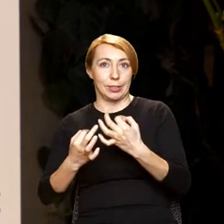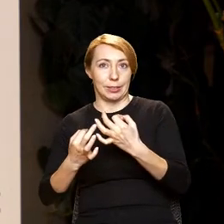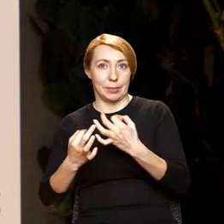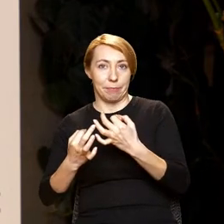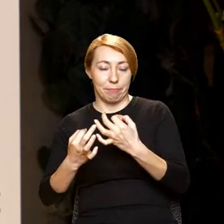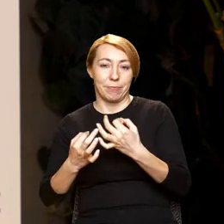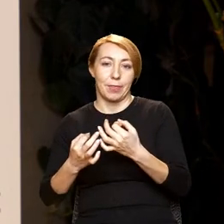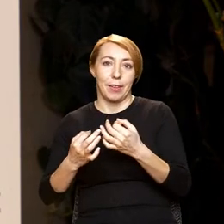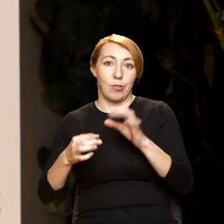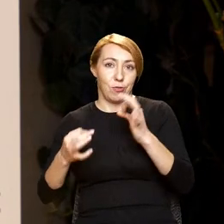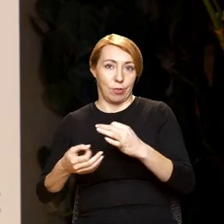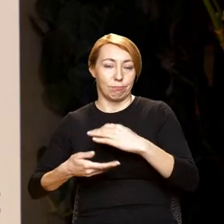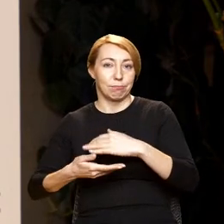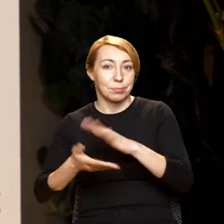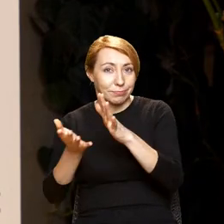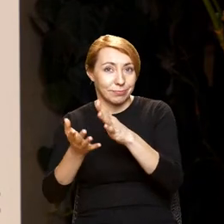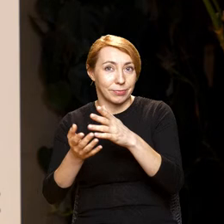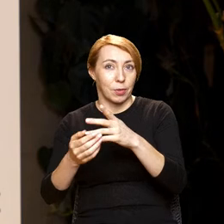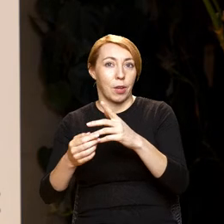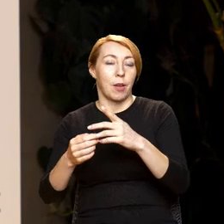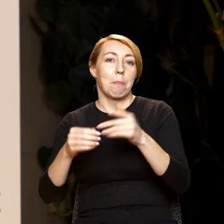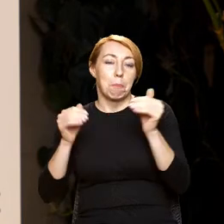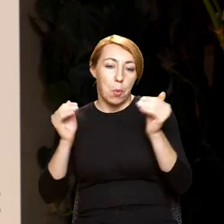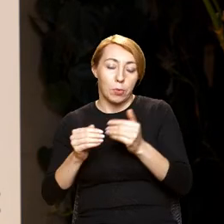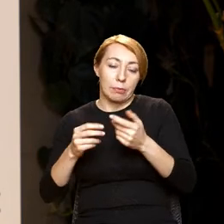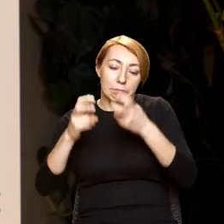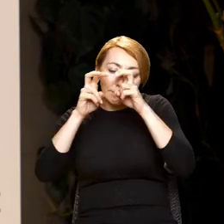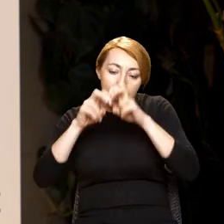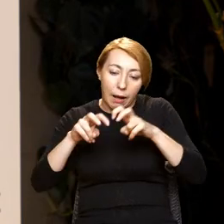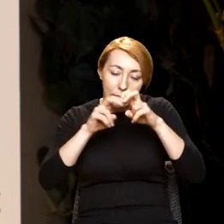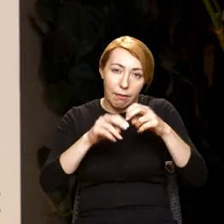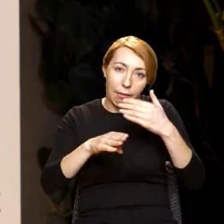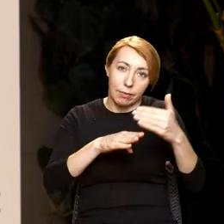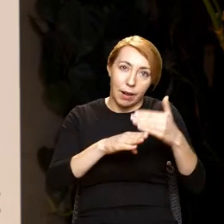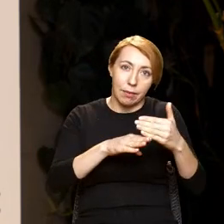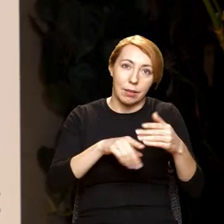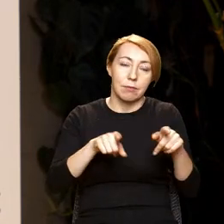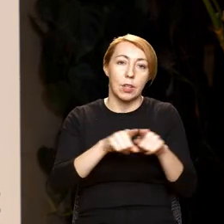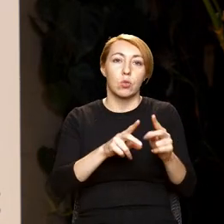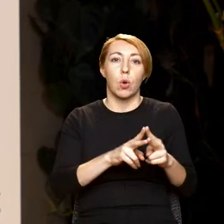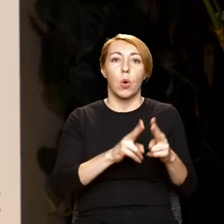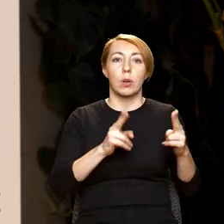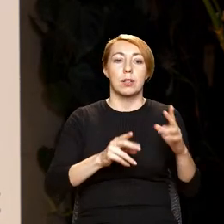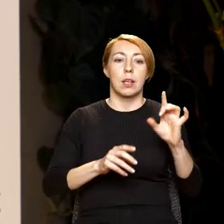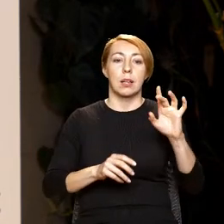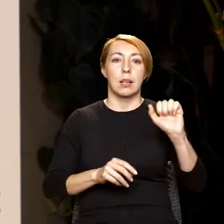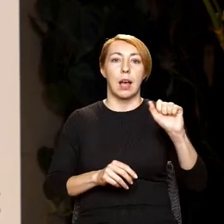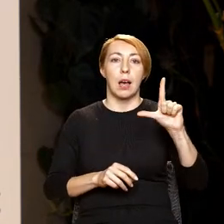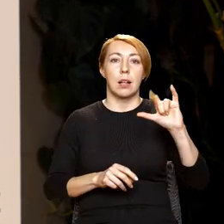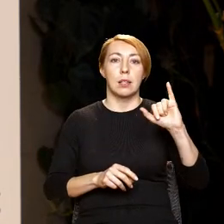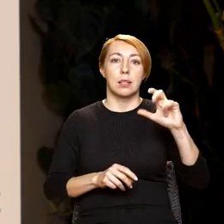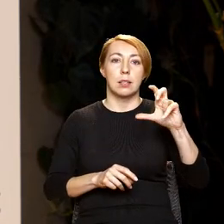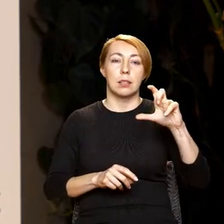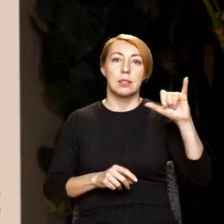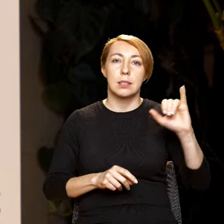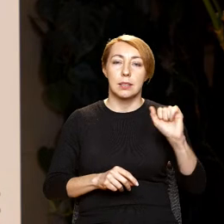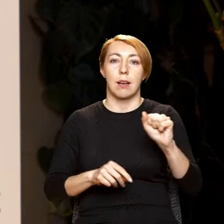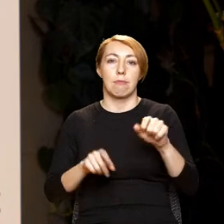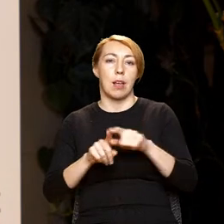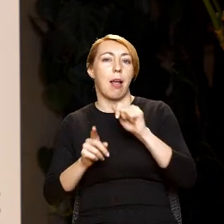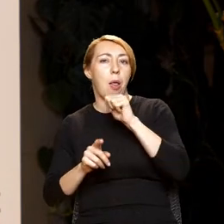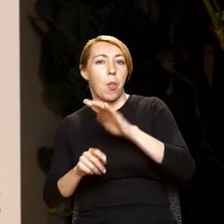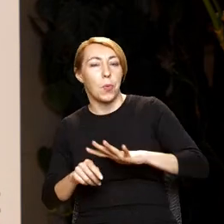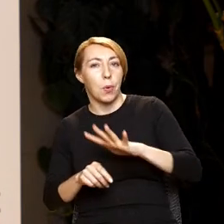Poloników będzie możliwe dopiero. I okres galicyjsko-europejski po powrocie Piłsudskiego